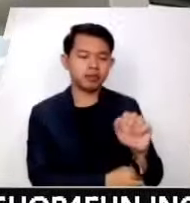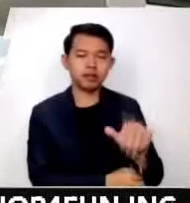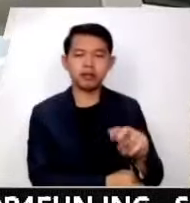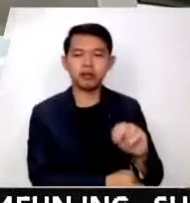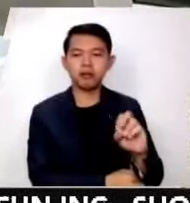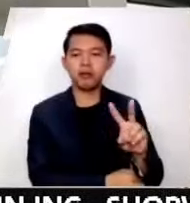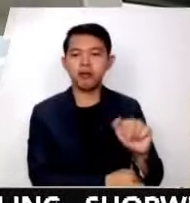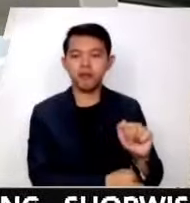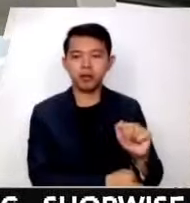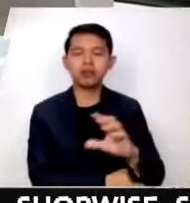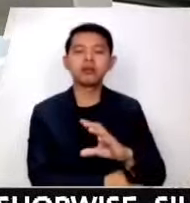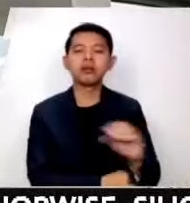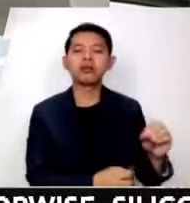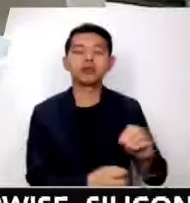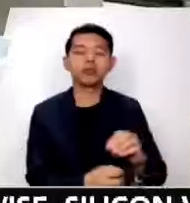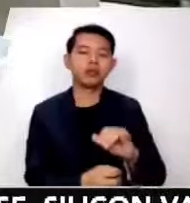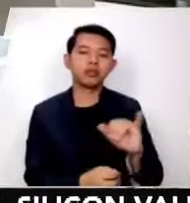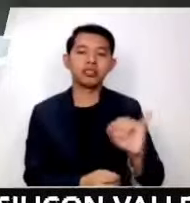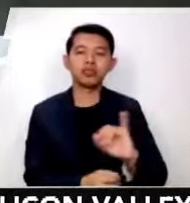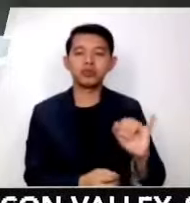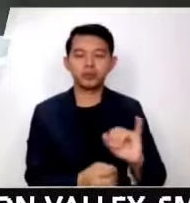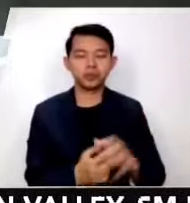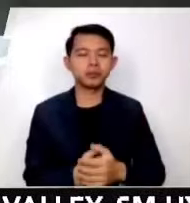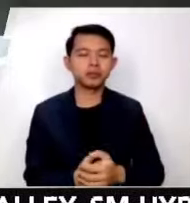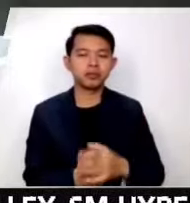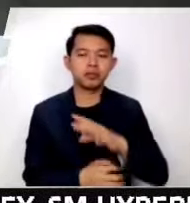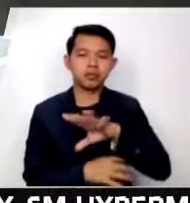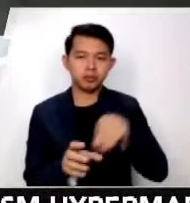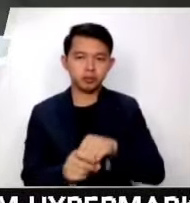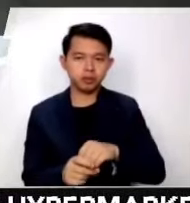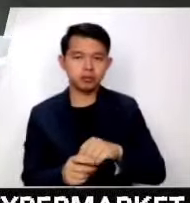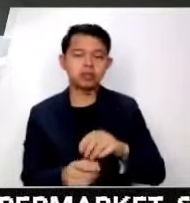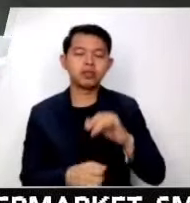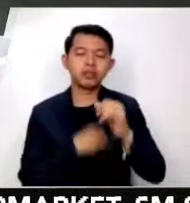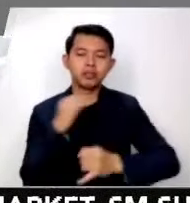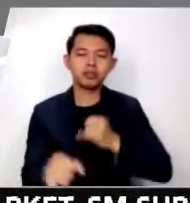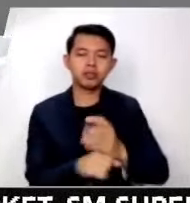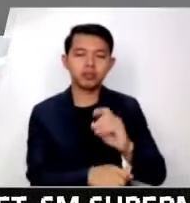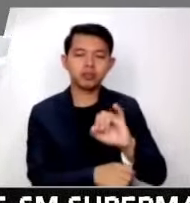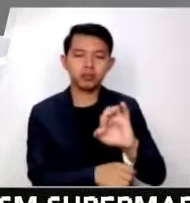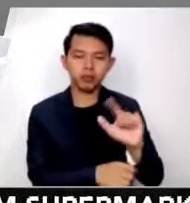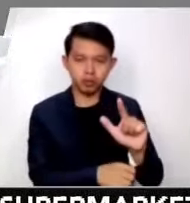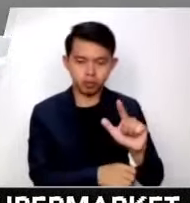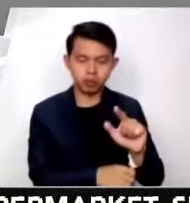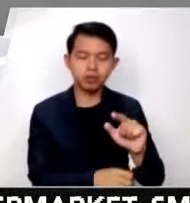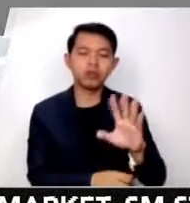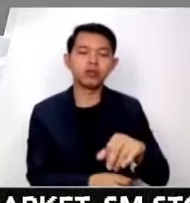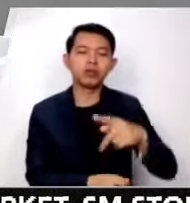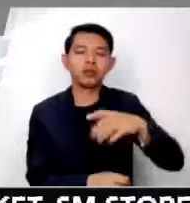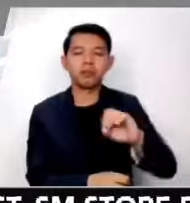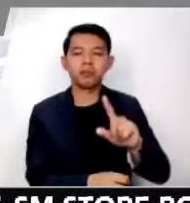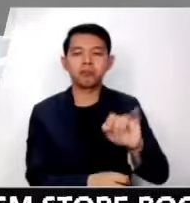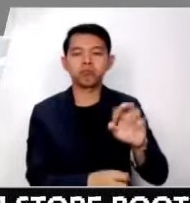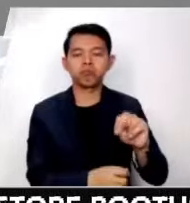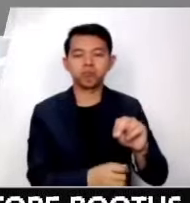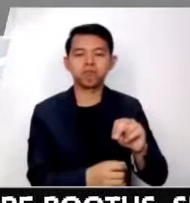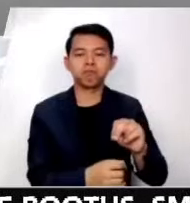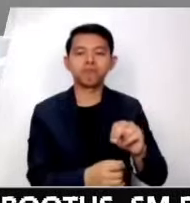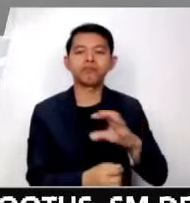at kinatawan ng International Oil Pollution Compensation Fund. Sa ngayon, nasa